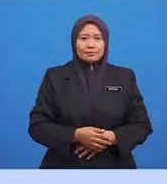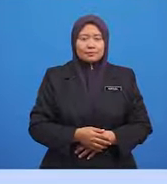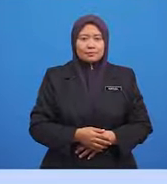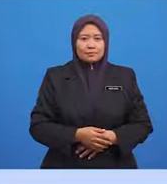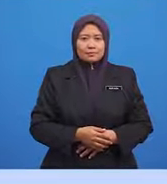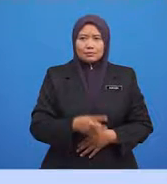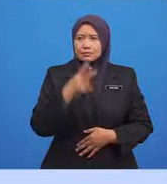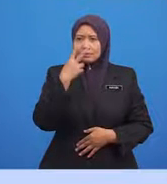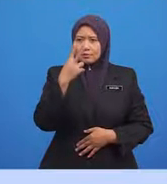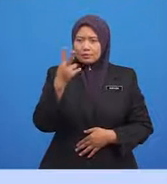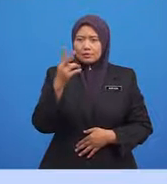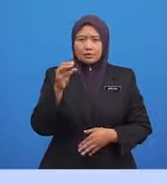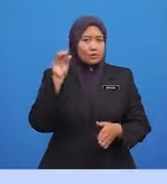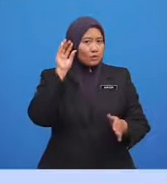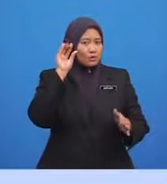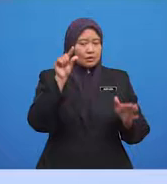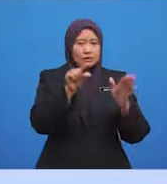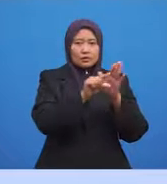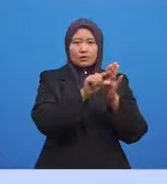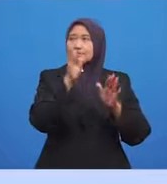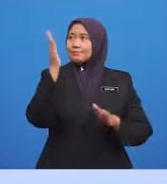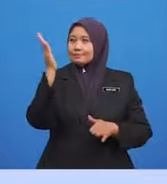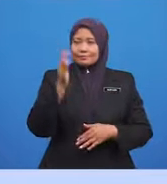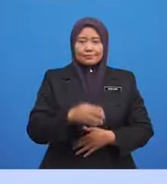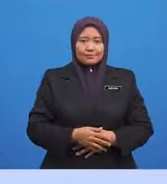Sila rujuk paparan berikut.